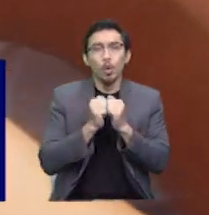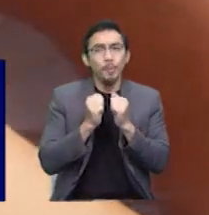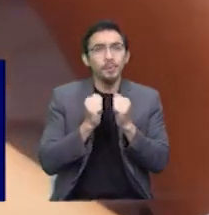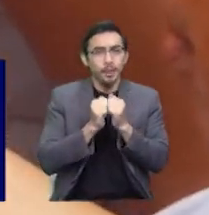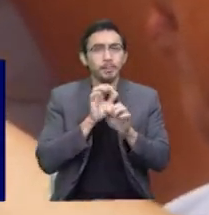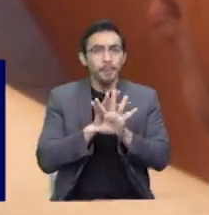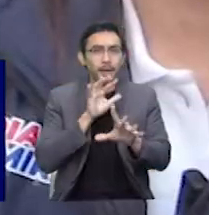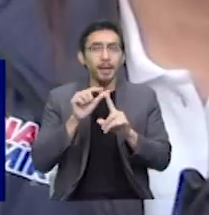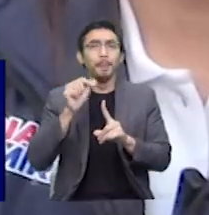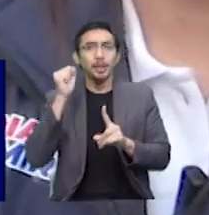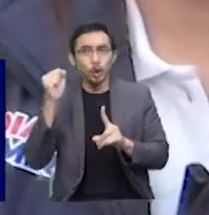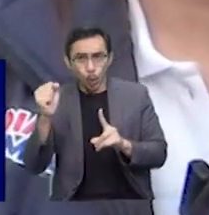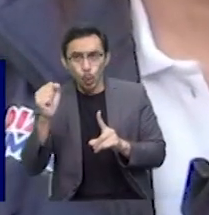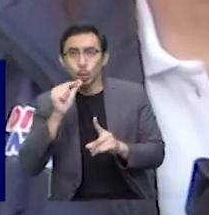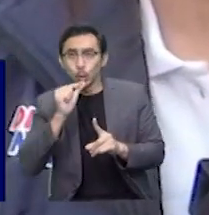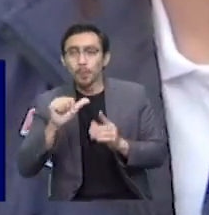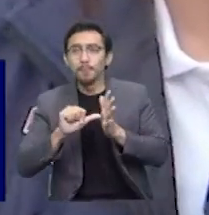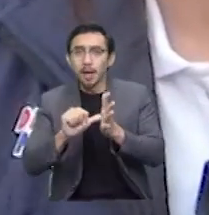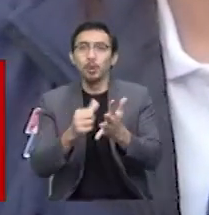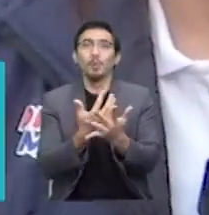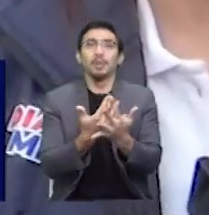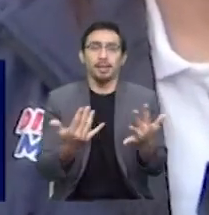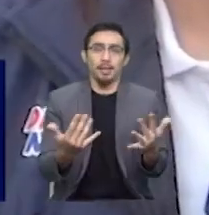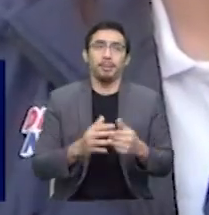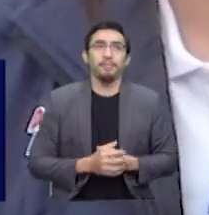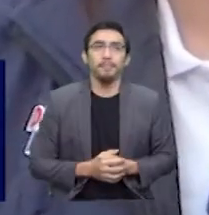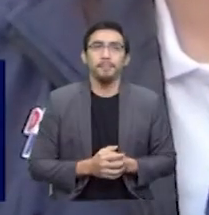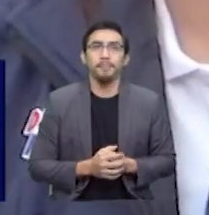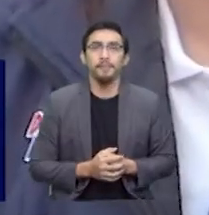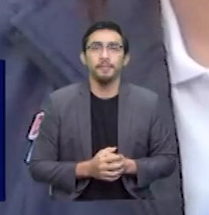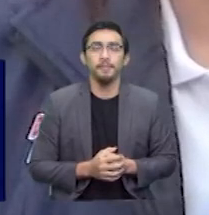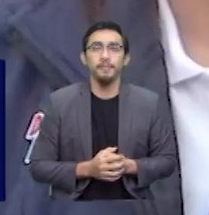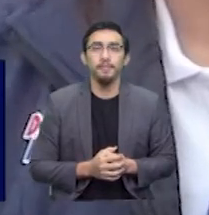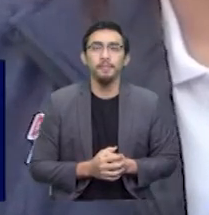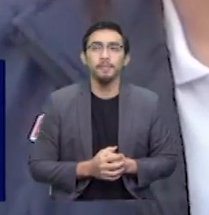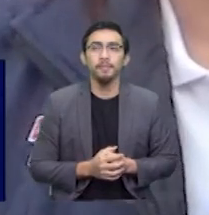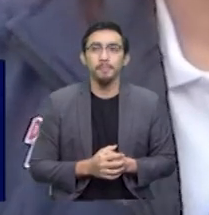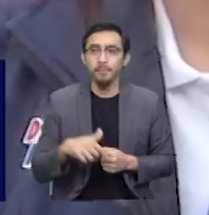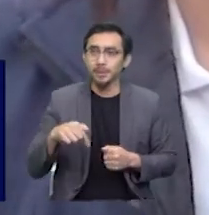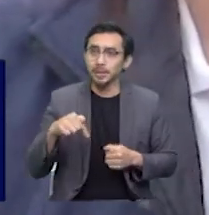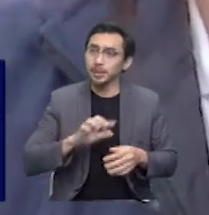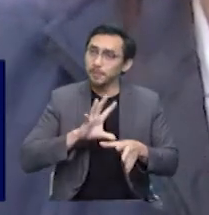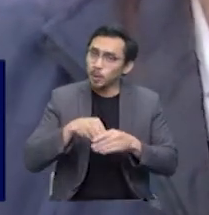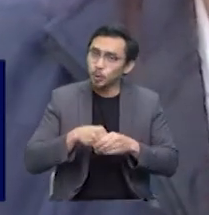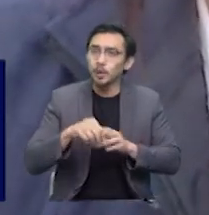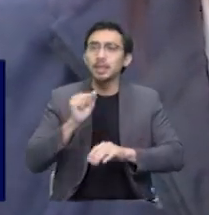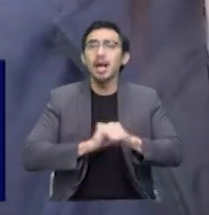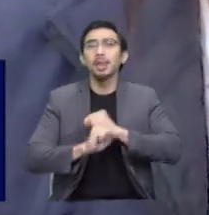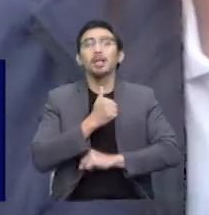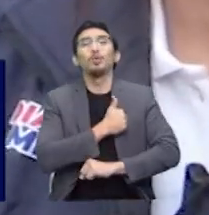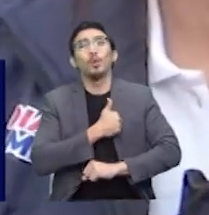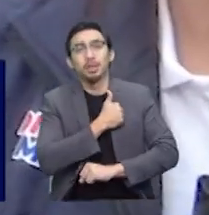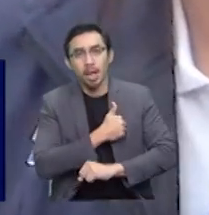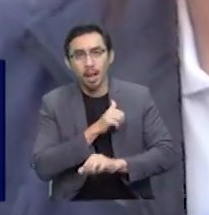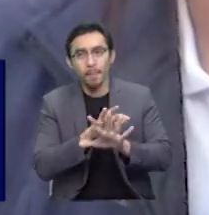kecil. Ini adalah bagian daripada kegiatan sosial Partai Perindo, yaitu layanan kesehatan gratis, ya